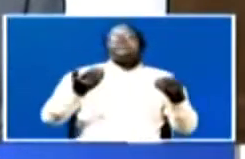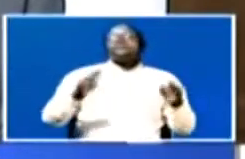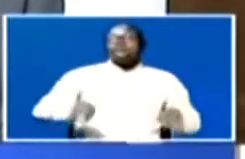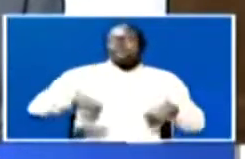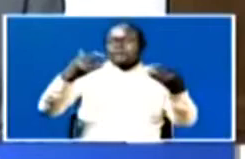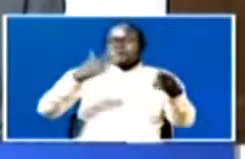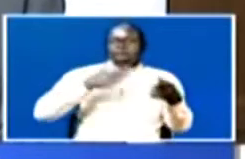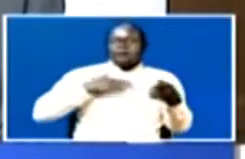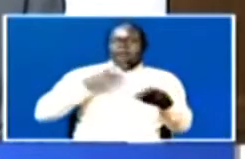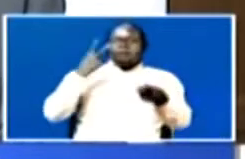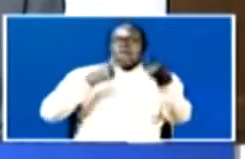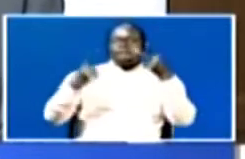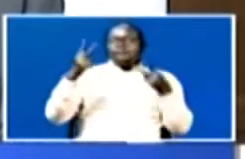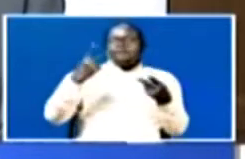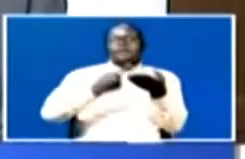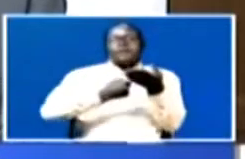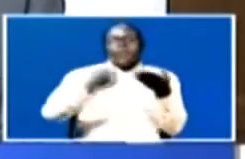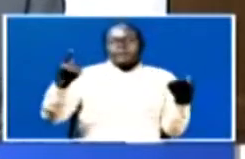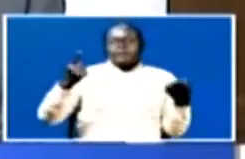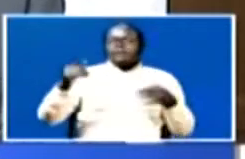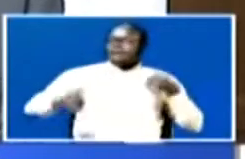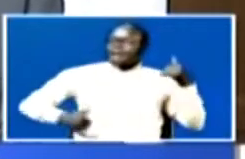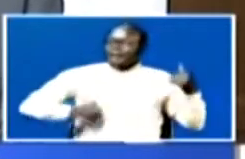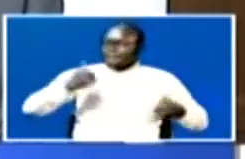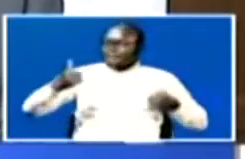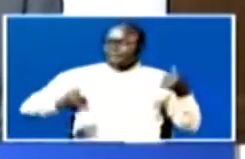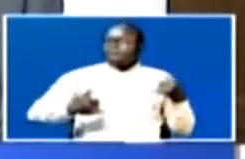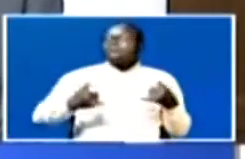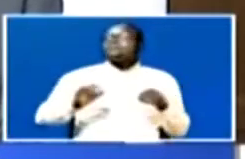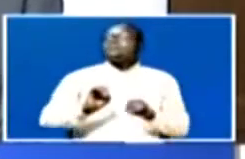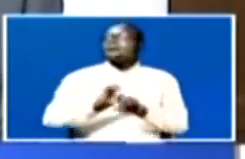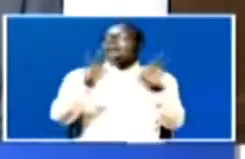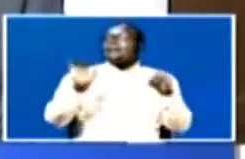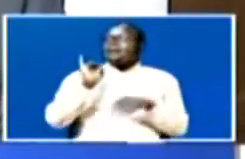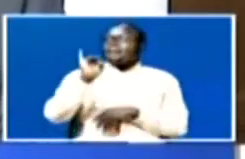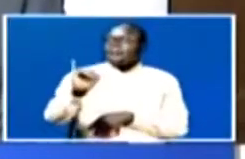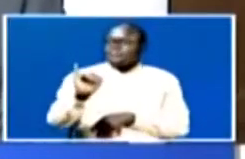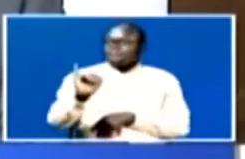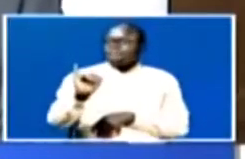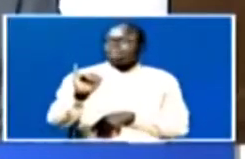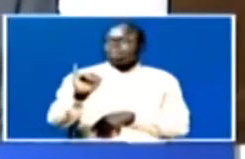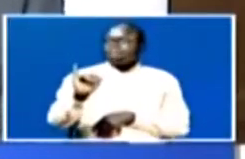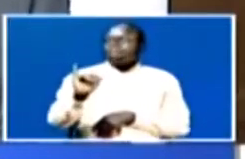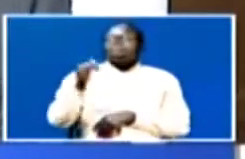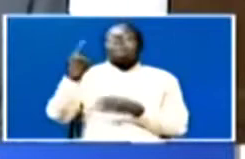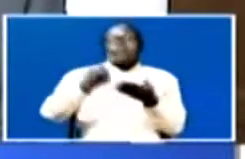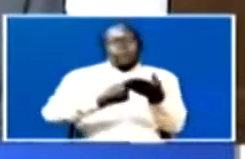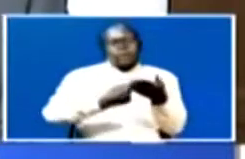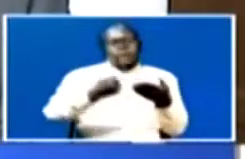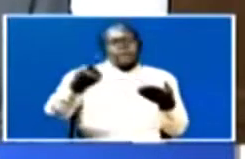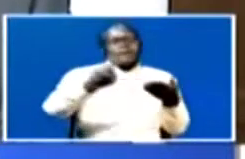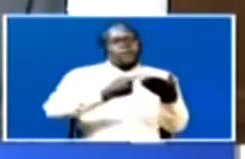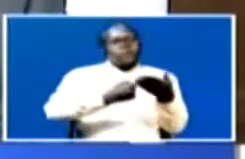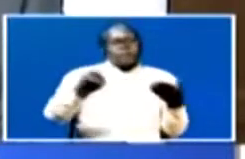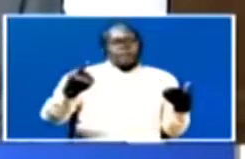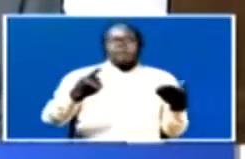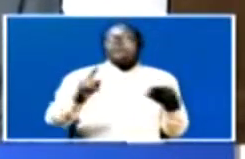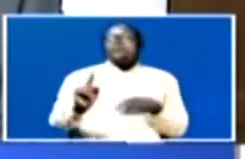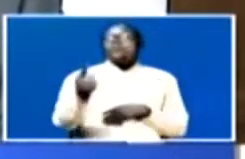viewers weekly dose of entertainment. I want to be clear that it's a weekly game, once a